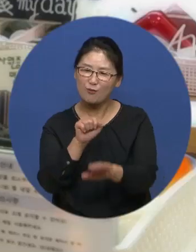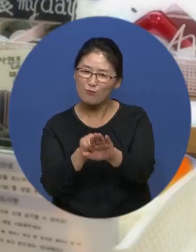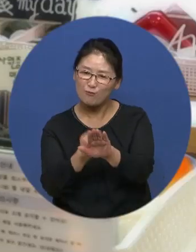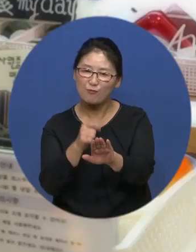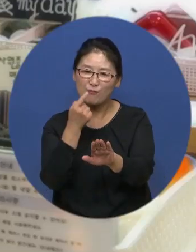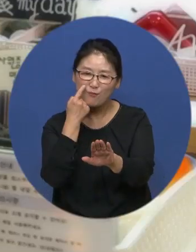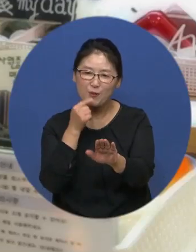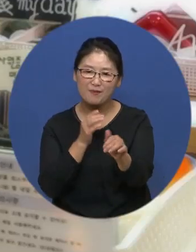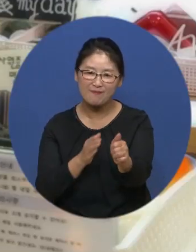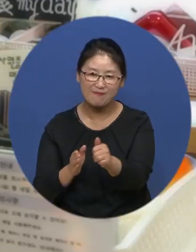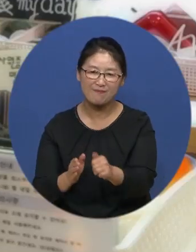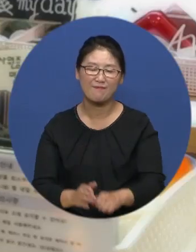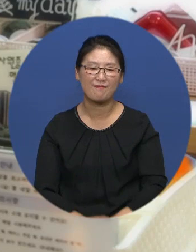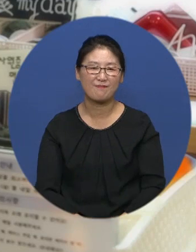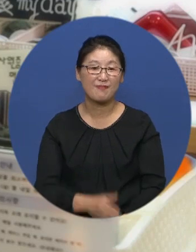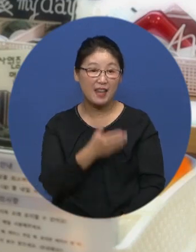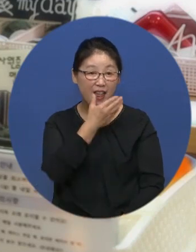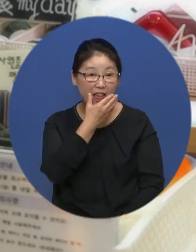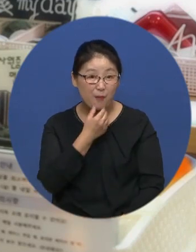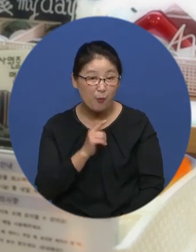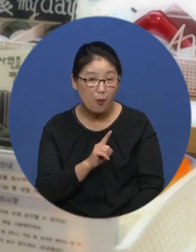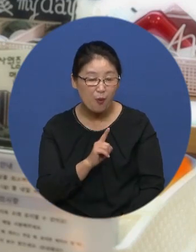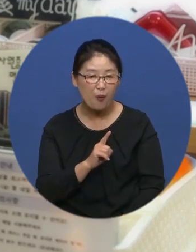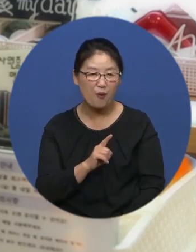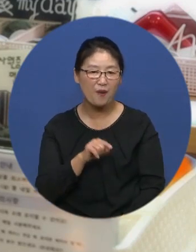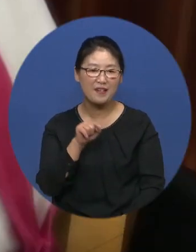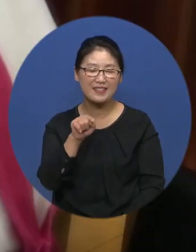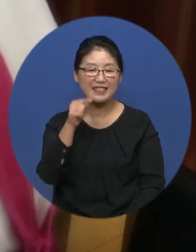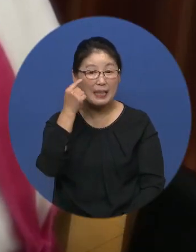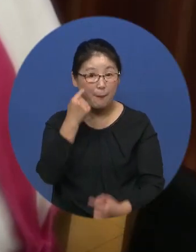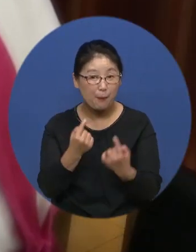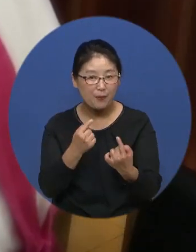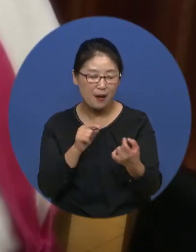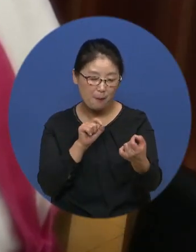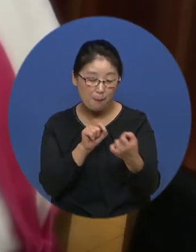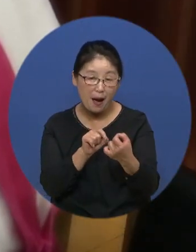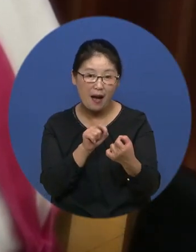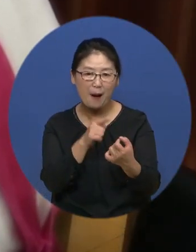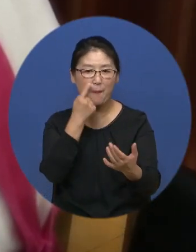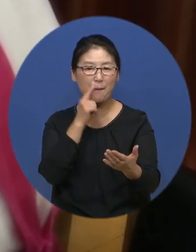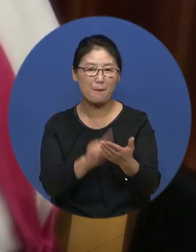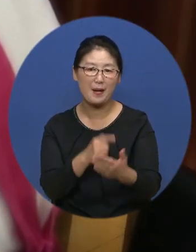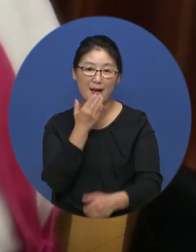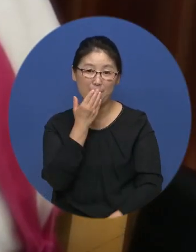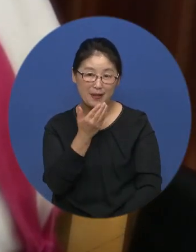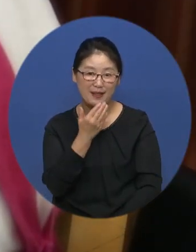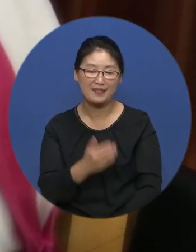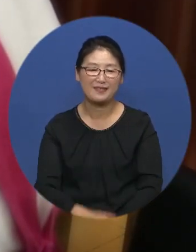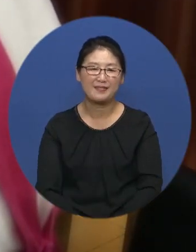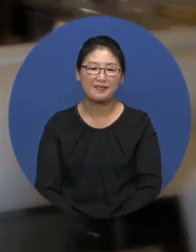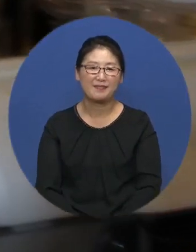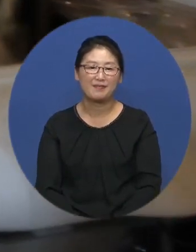두드리세요. 행복은 어쩌면 당신의 생각보다 가까운 곳에 있을지도 모릅니다.